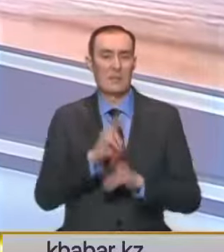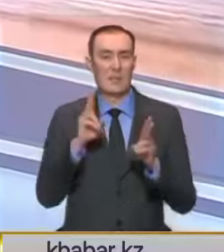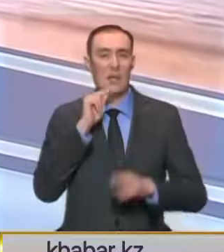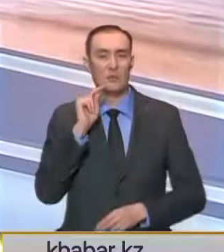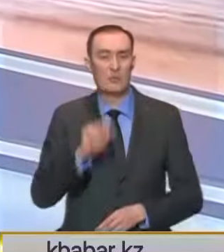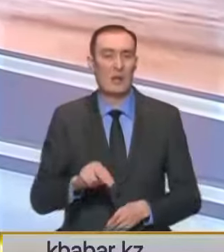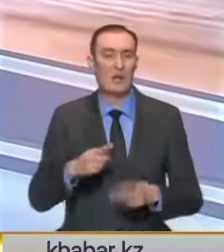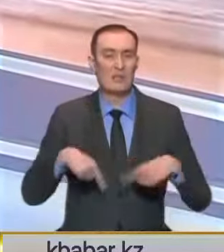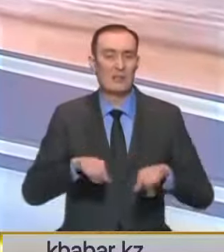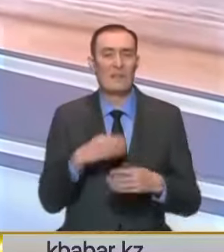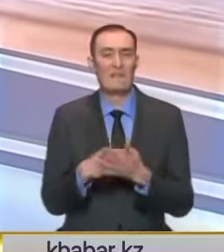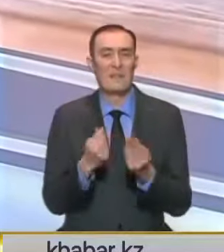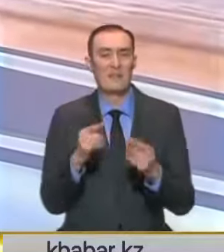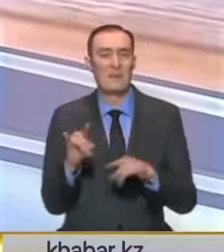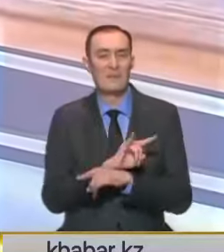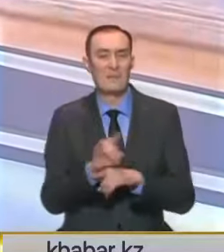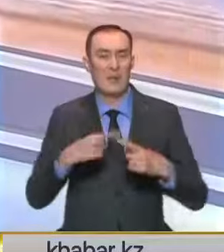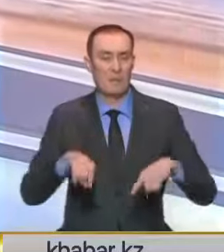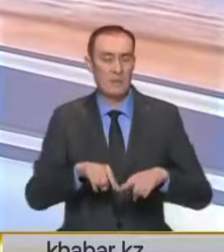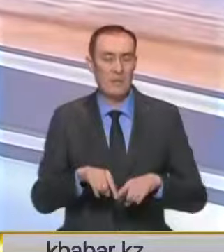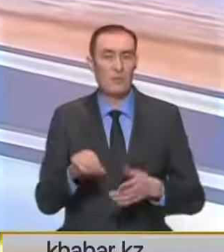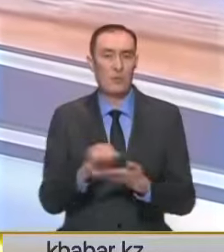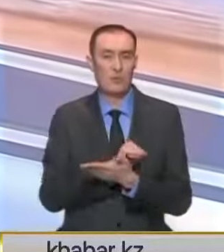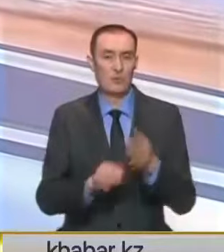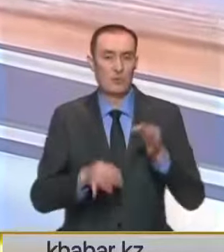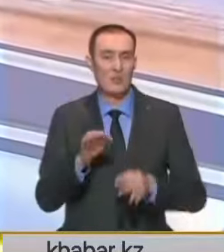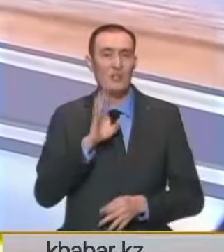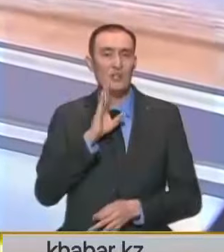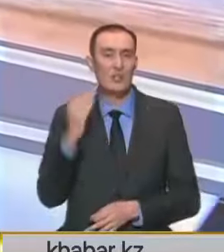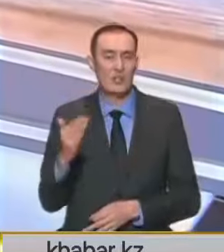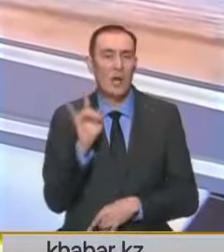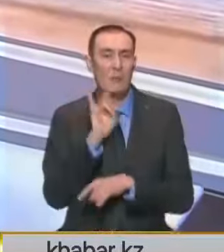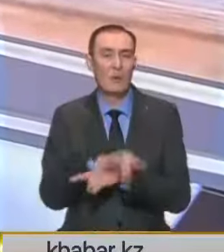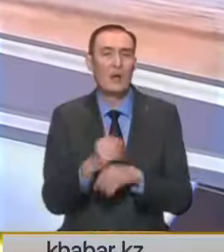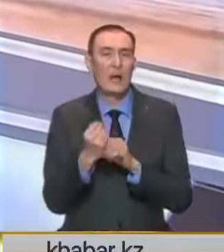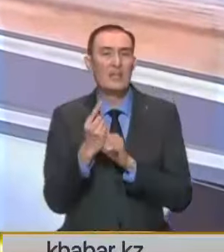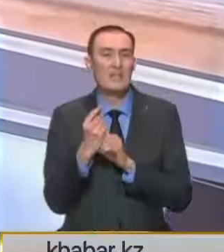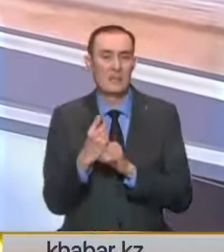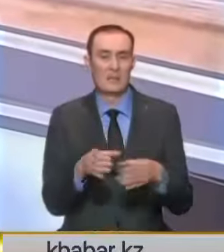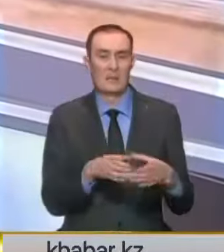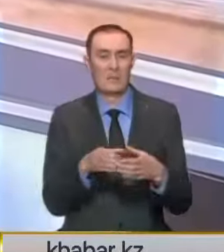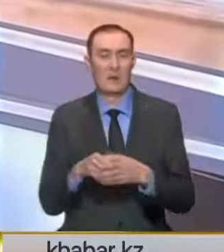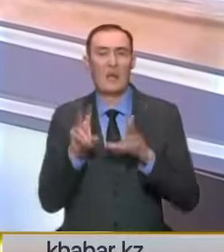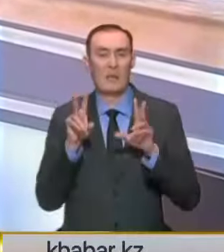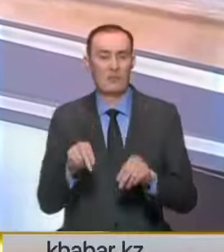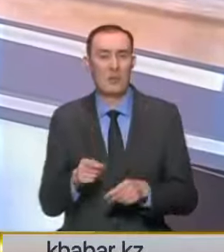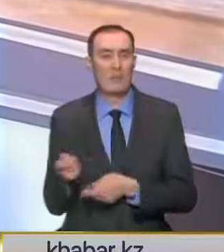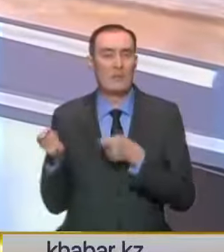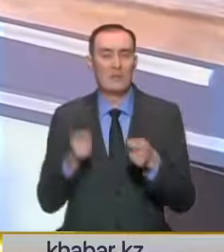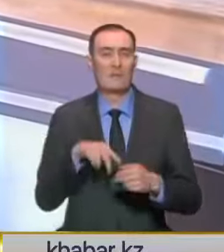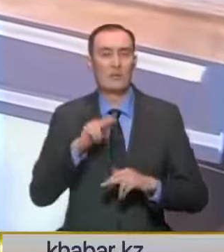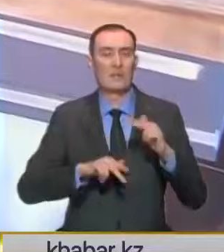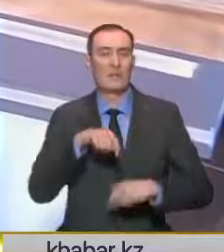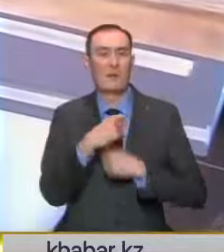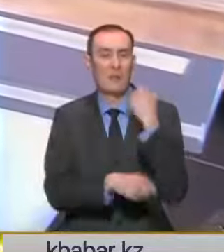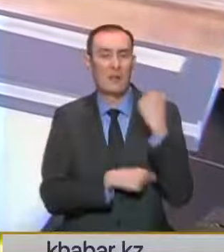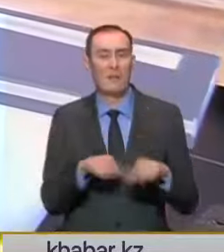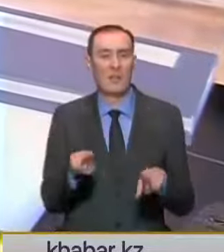осудили организатора финансовой пирамиды. И вот согласно материалам дела, женщина обманула 11 компаний, обещала им поставку стройматериалов и